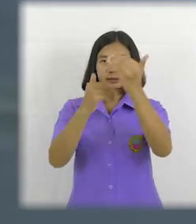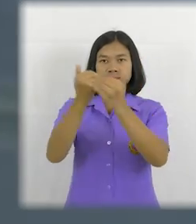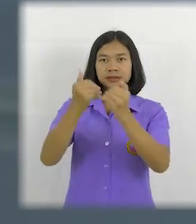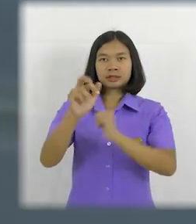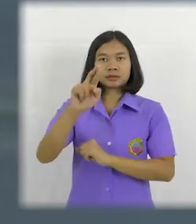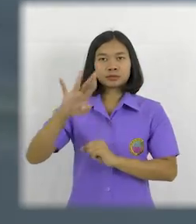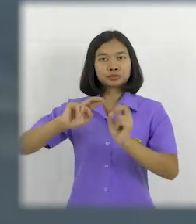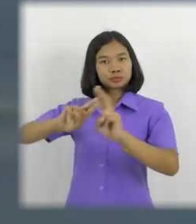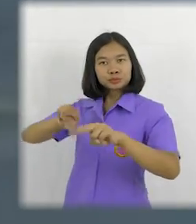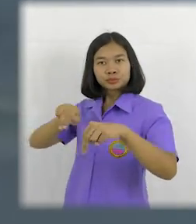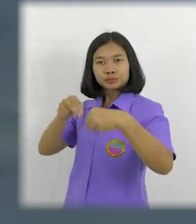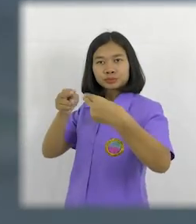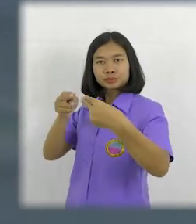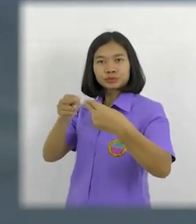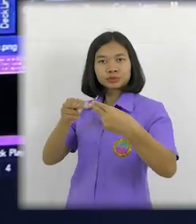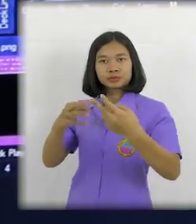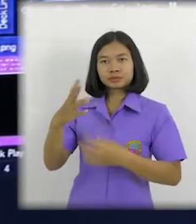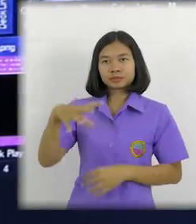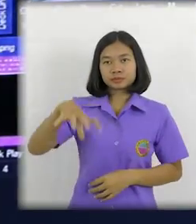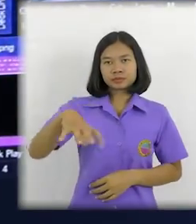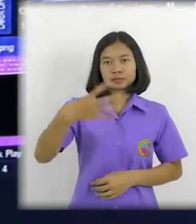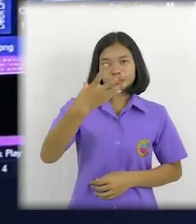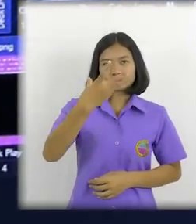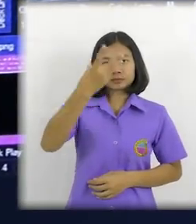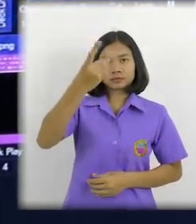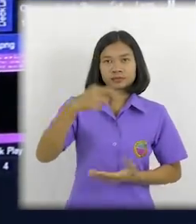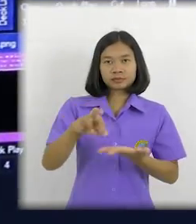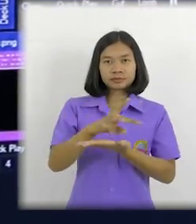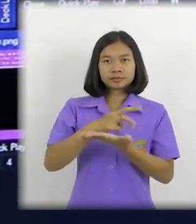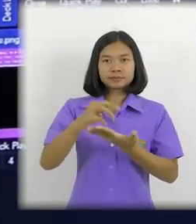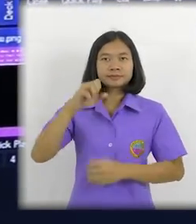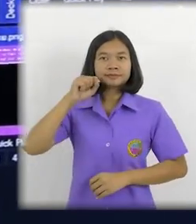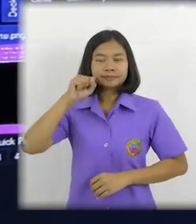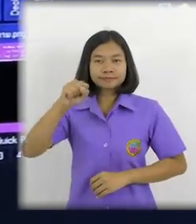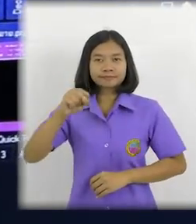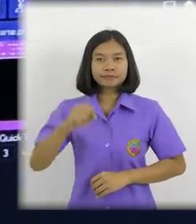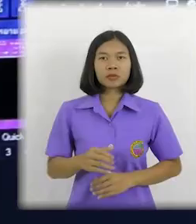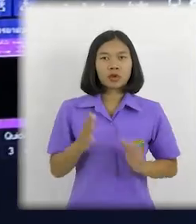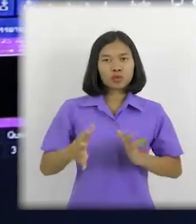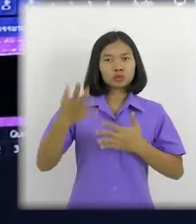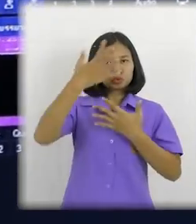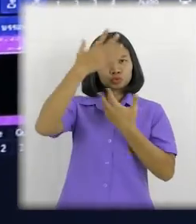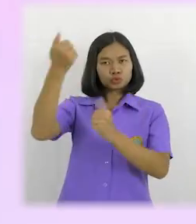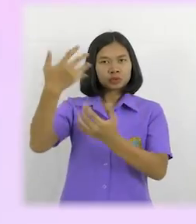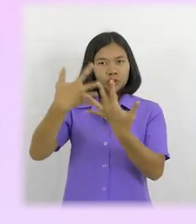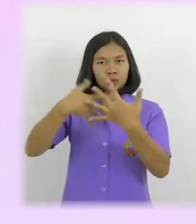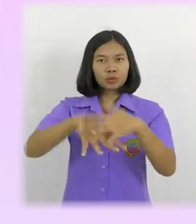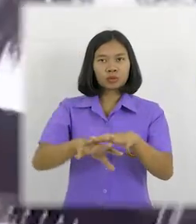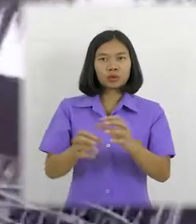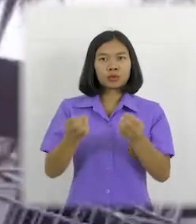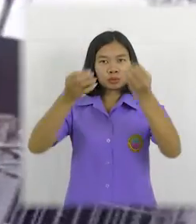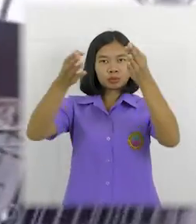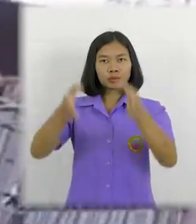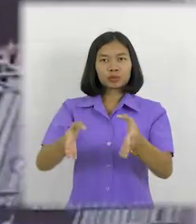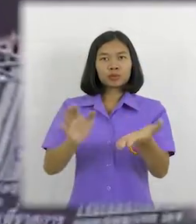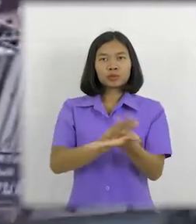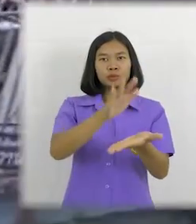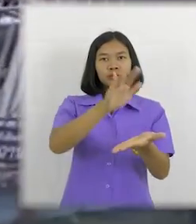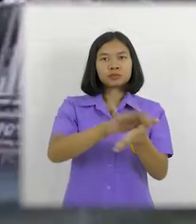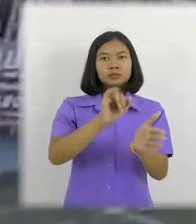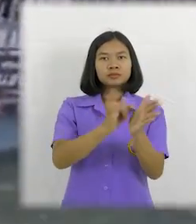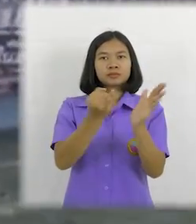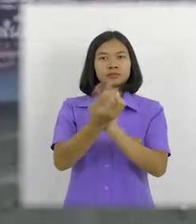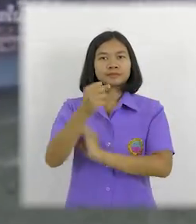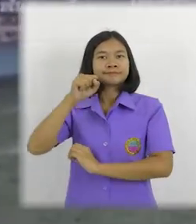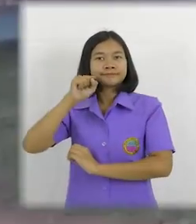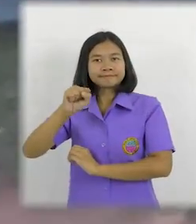ำเนินงานประสานความร่วมมือจัดกิจกรรมผ่านระบบซูมณหอประชุมมหาวชิราลงกรณ์มหาวิทยาลัยราชภัฏสกลนครซึ่งมีผู้ส